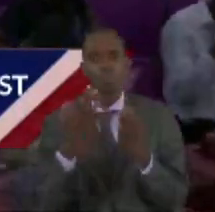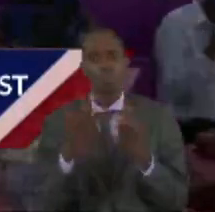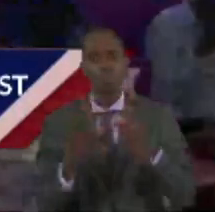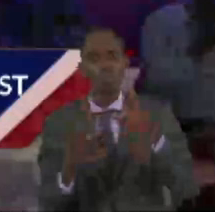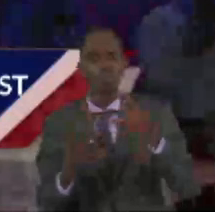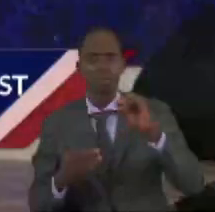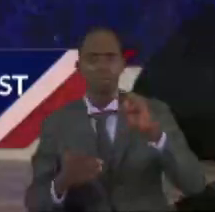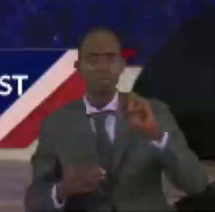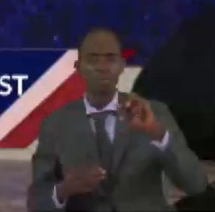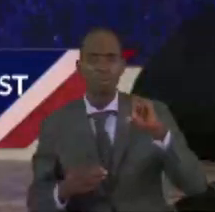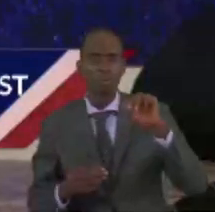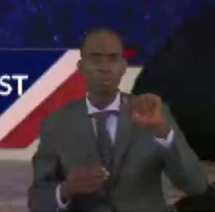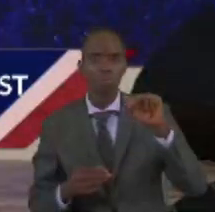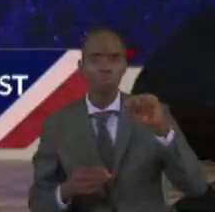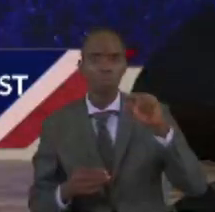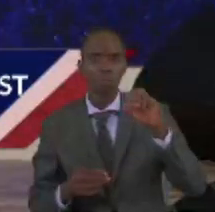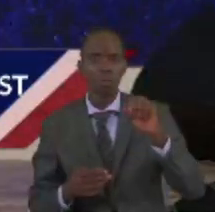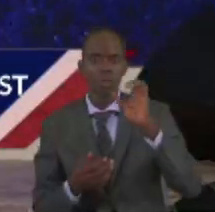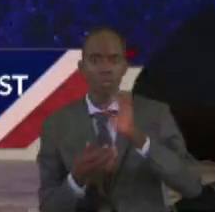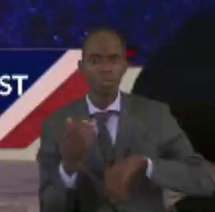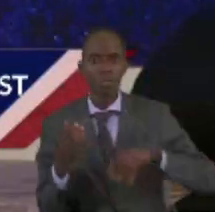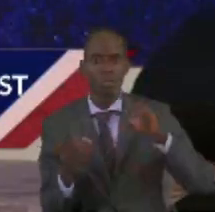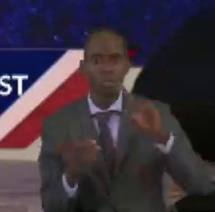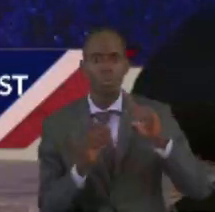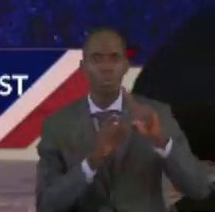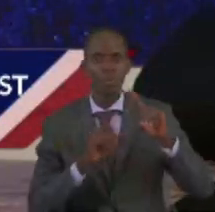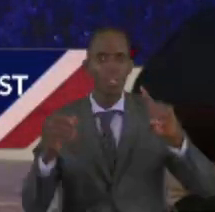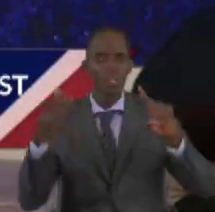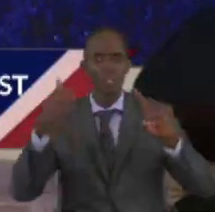Allons au Romains 1.